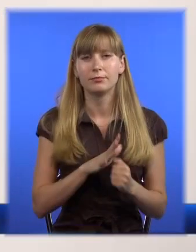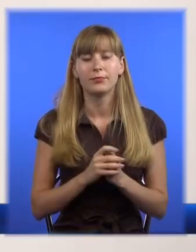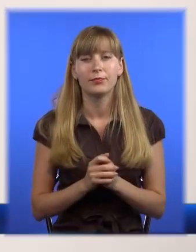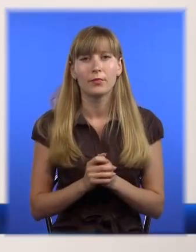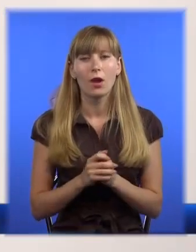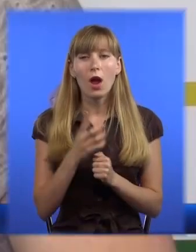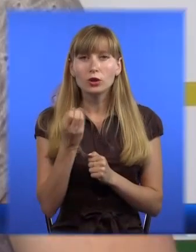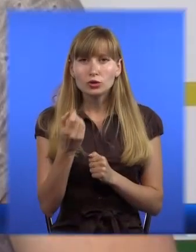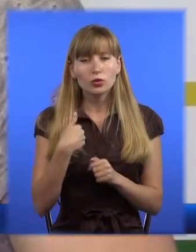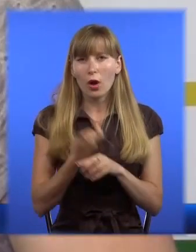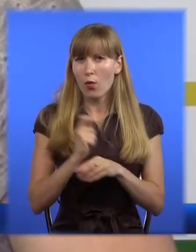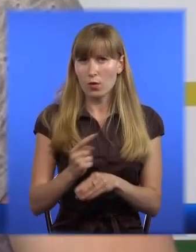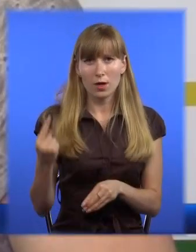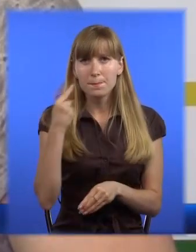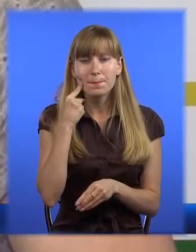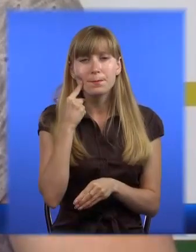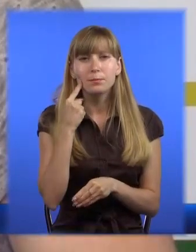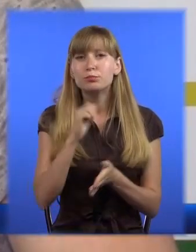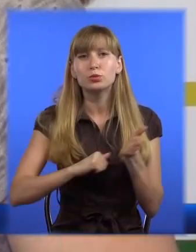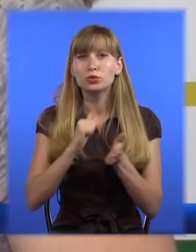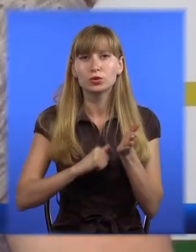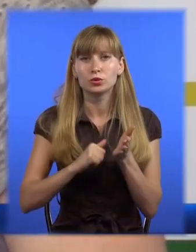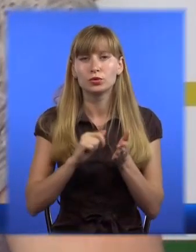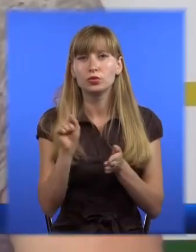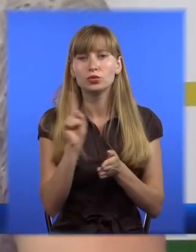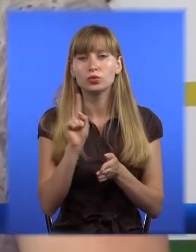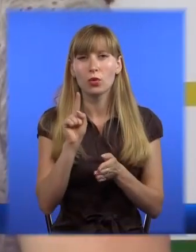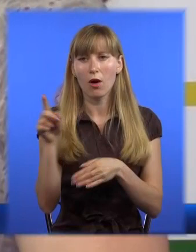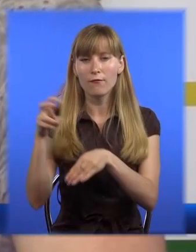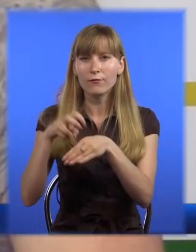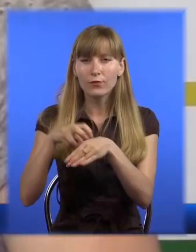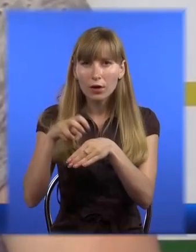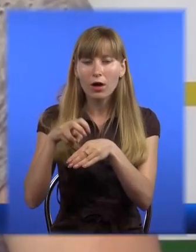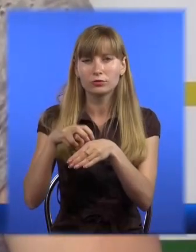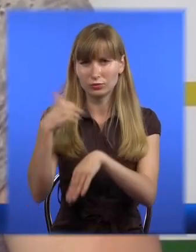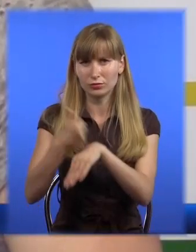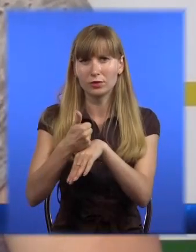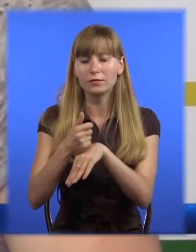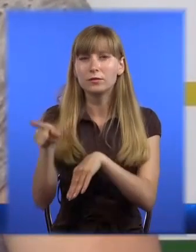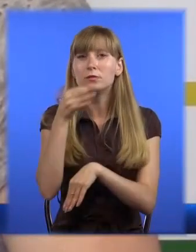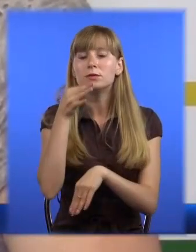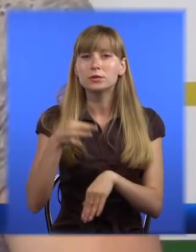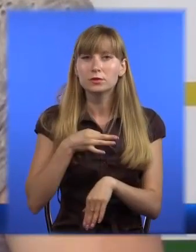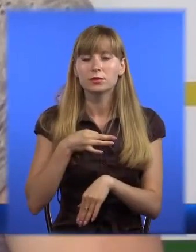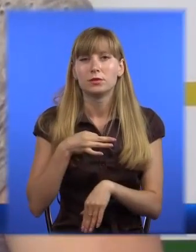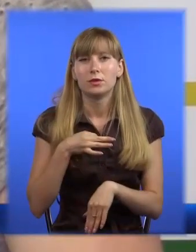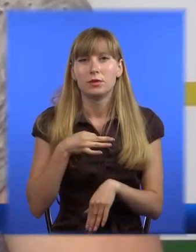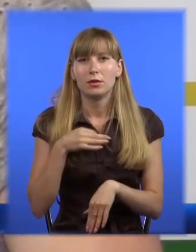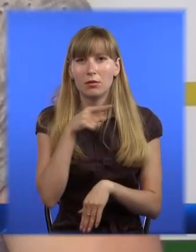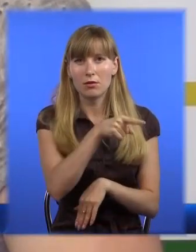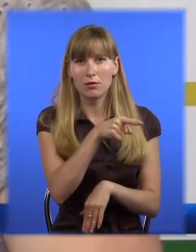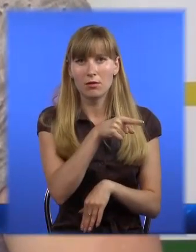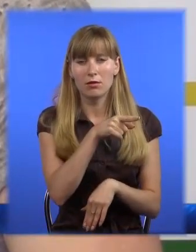позиція. А ще я дуже обурена тим, начебто тою відповіддю пана Криштопи,